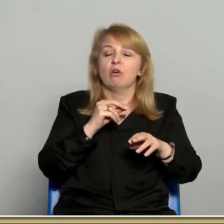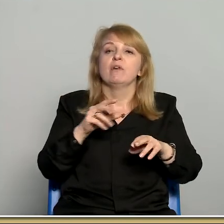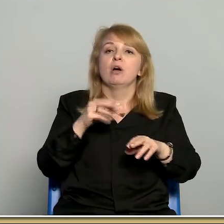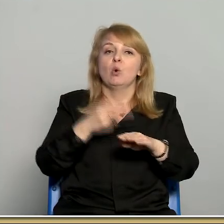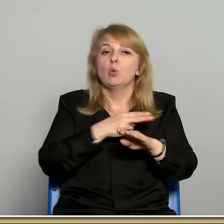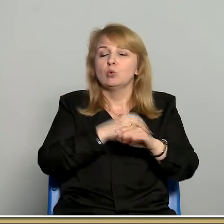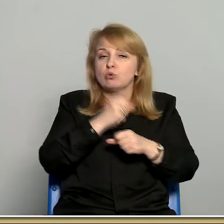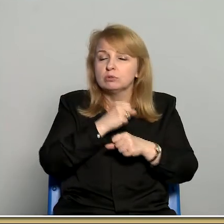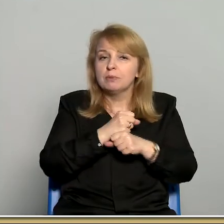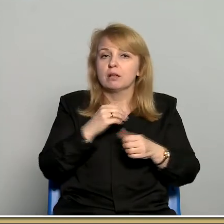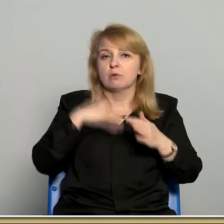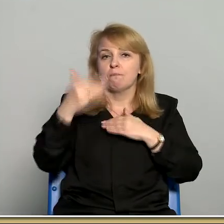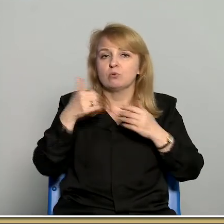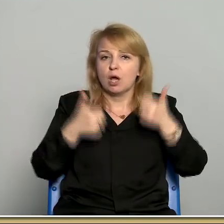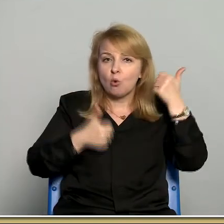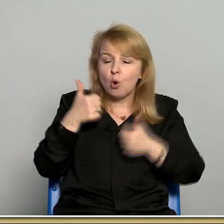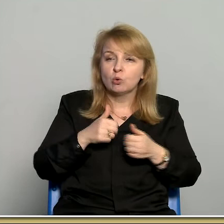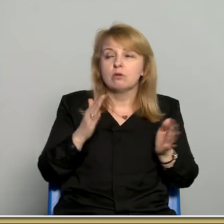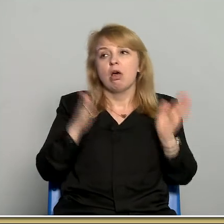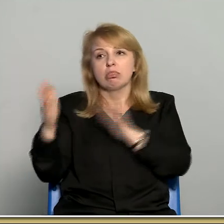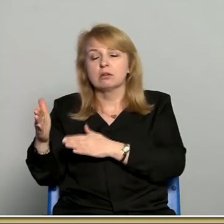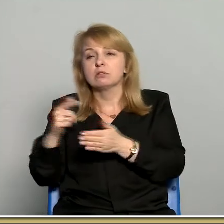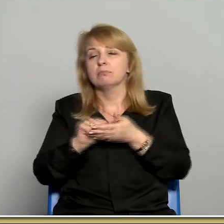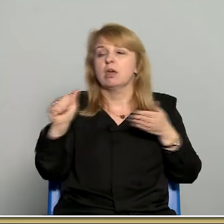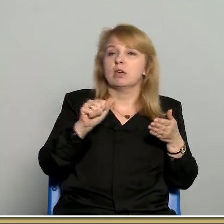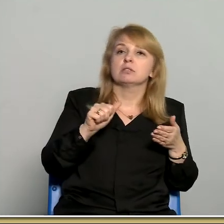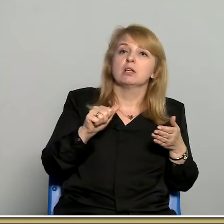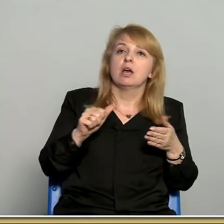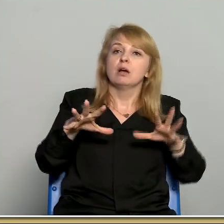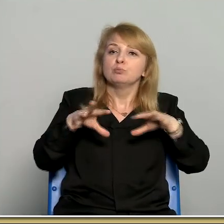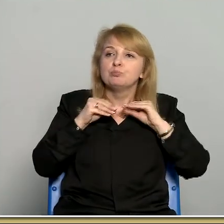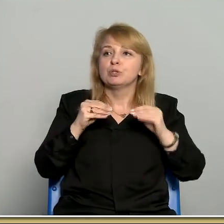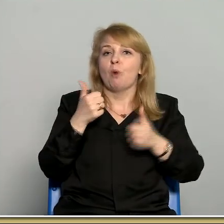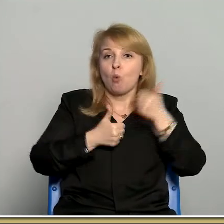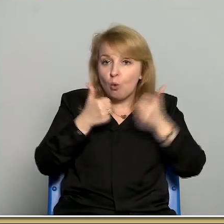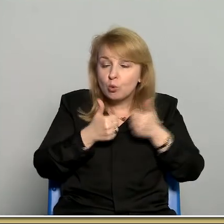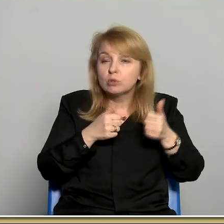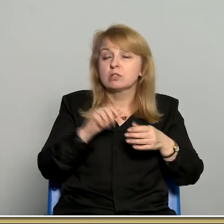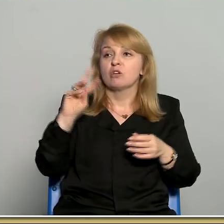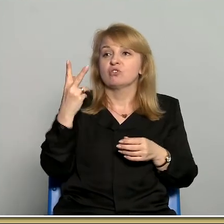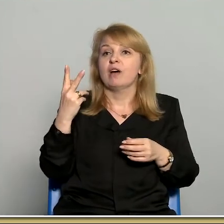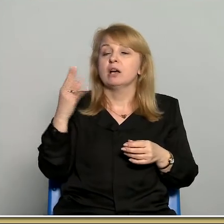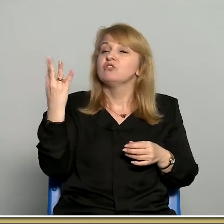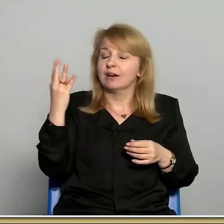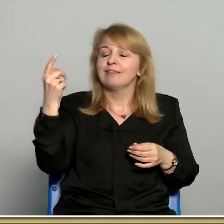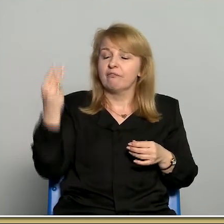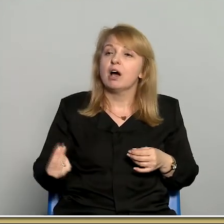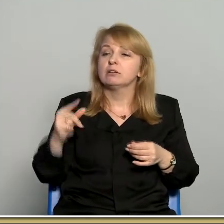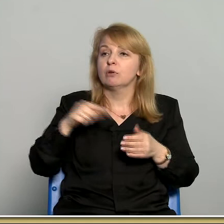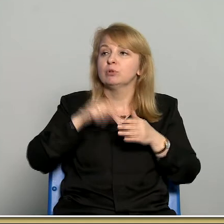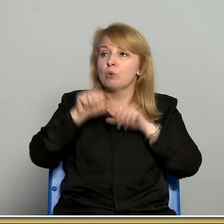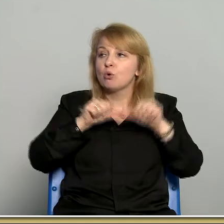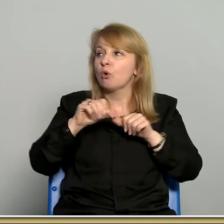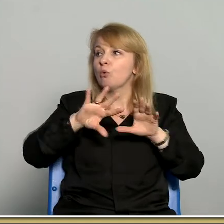postępowania pozakonkursowych, a następnie w ramach już naborów konkursowych w czwartym kwartale tego roku wszyscy